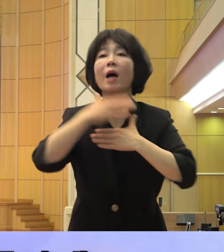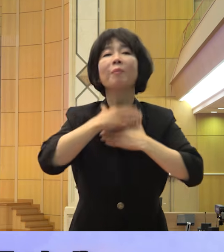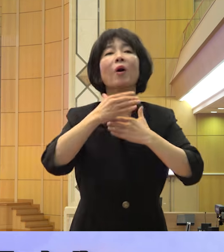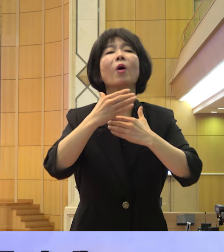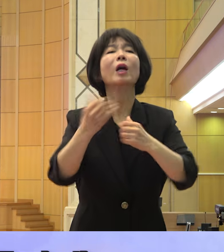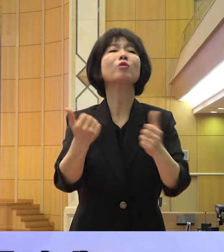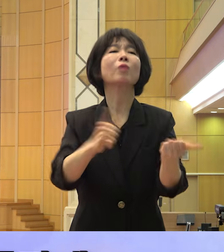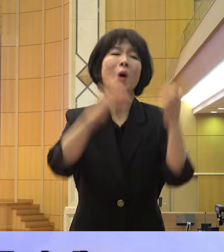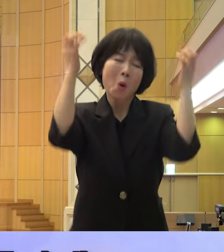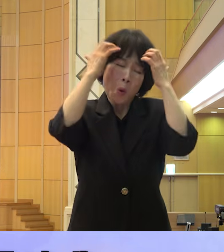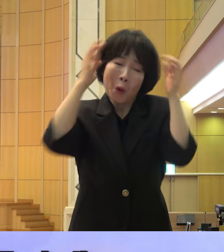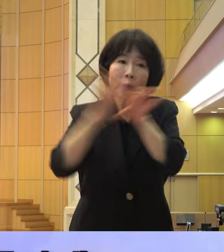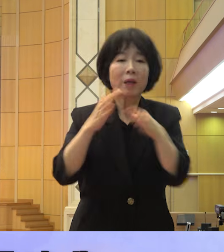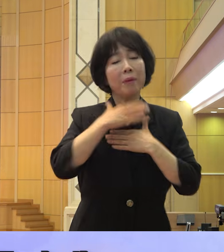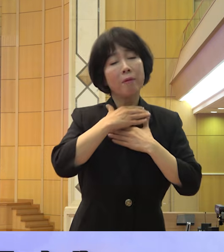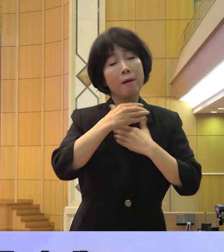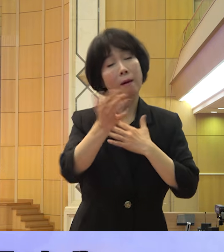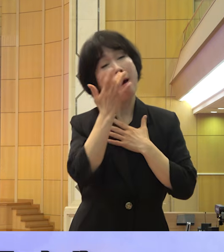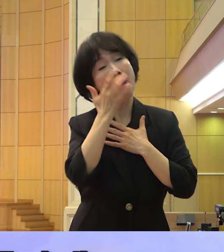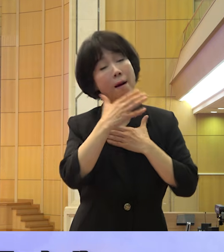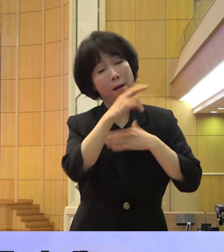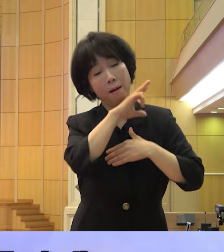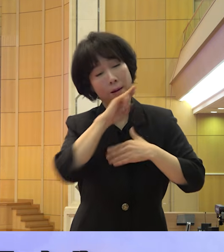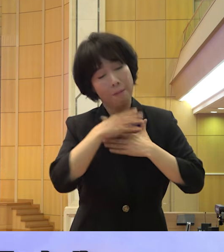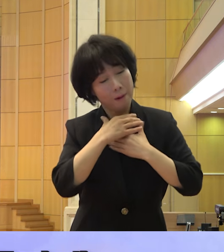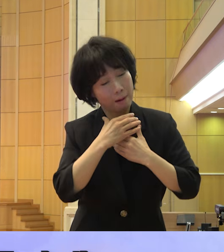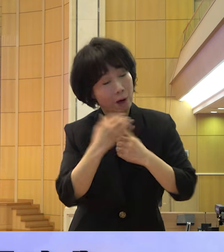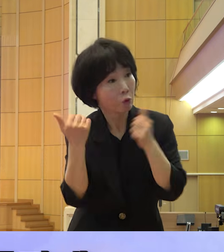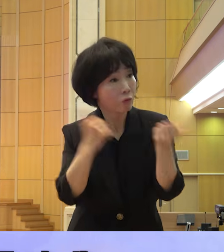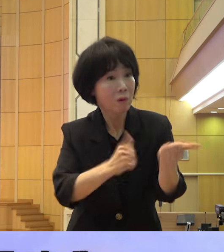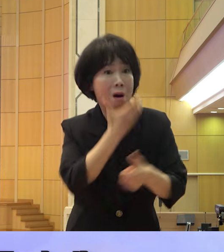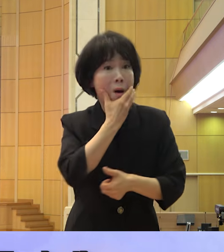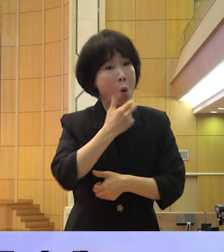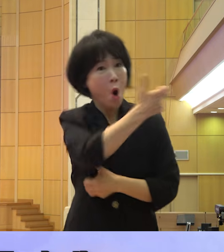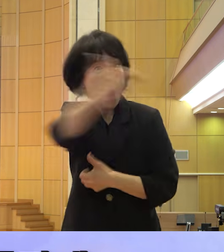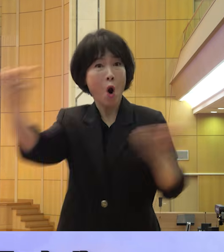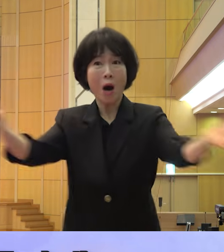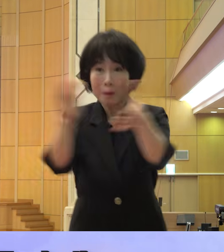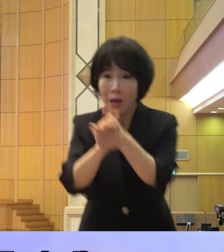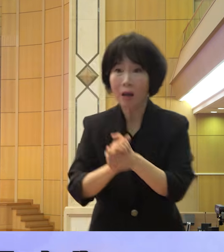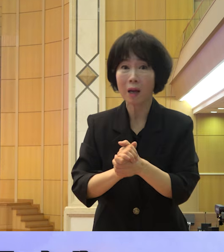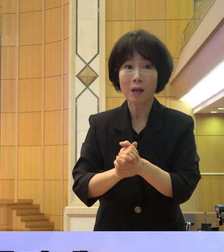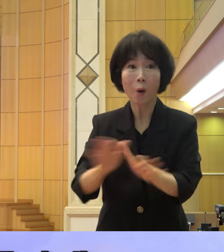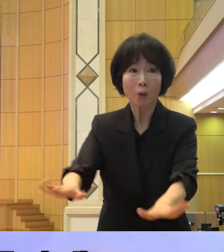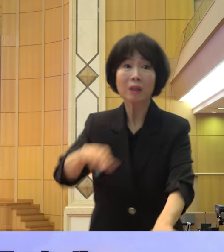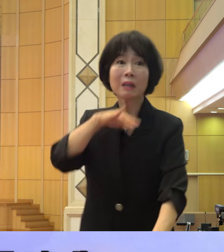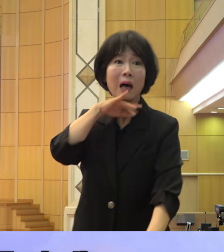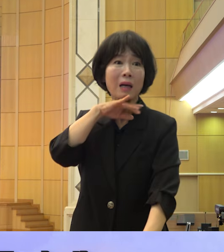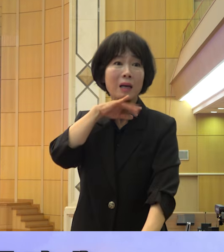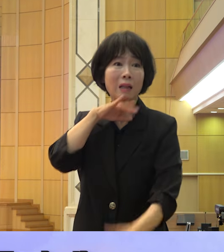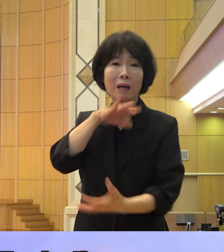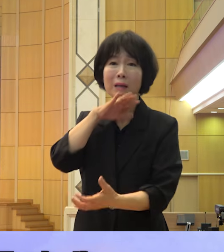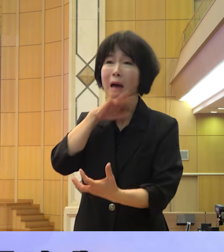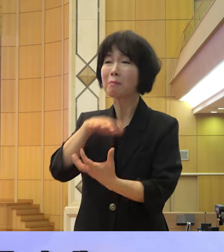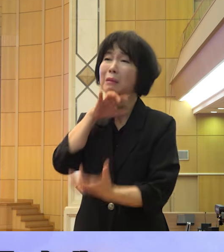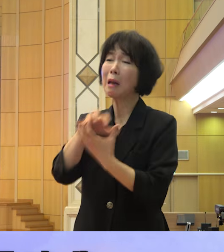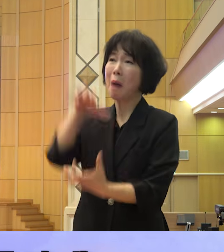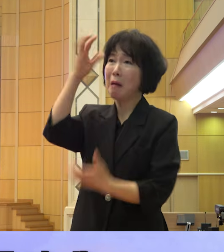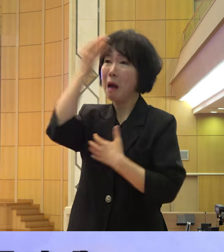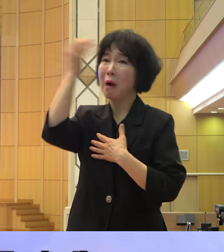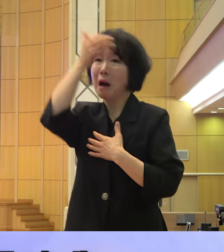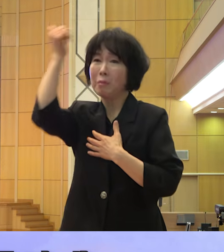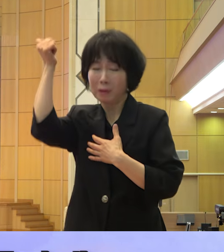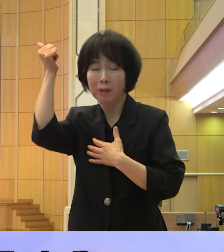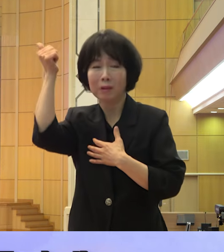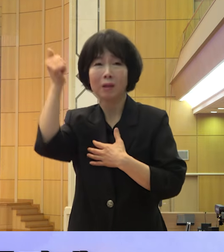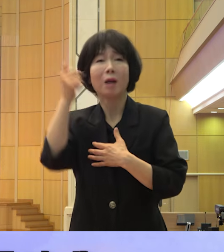편안하게 죽을 때도 고통 없이 죽는 것도 그것도 복이잖아. 그러니까 연세 많으신 분들은요 저에게 오면요 다른 거 하나